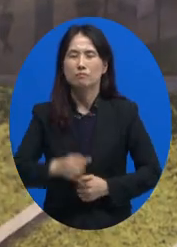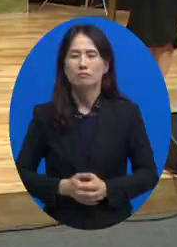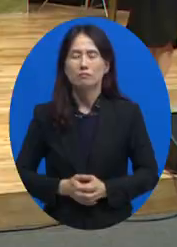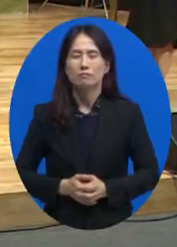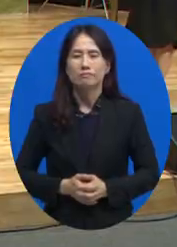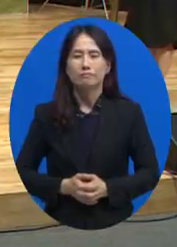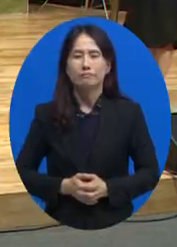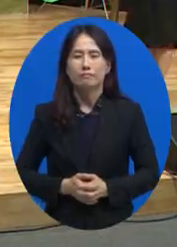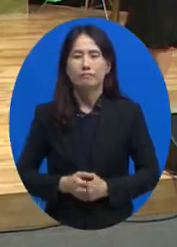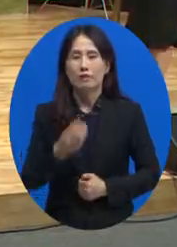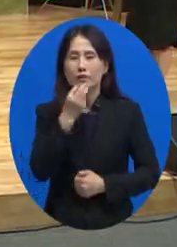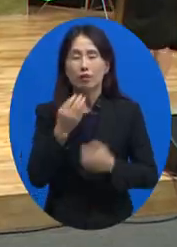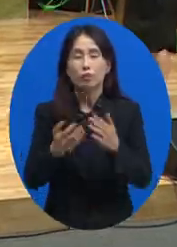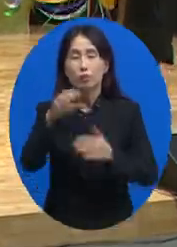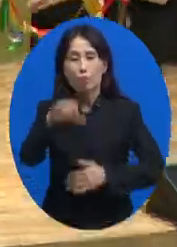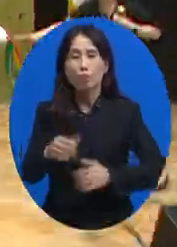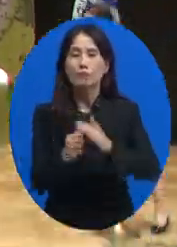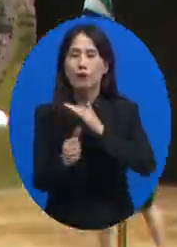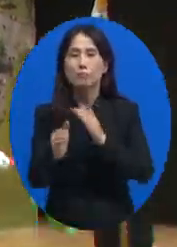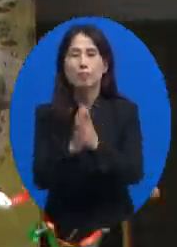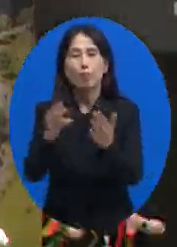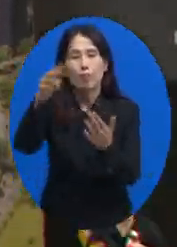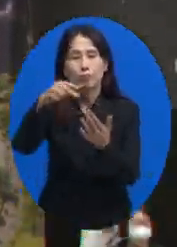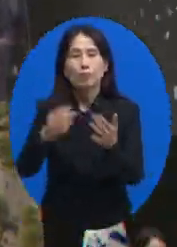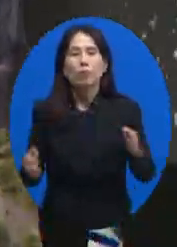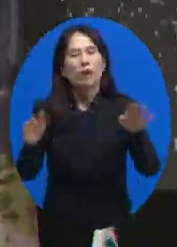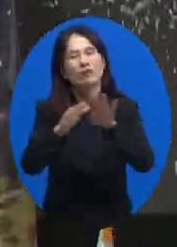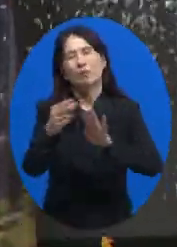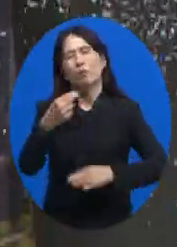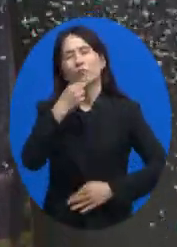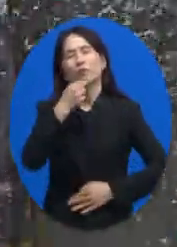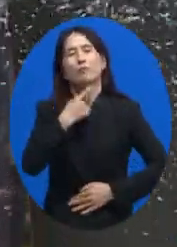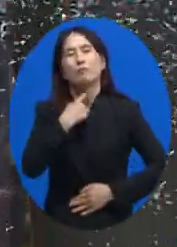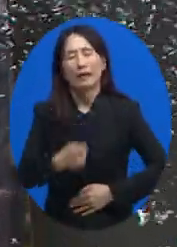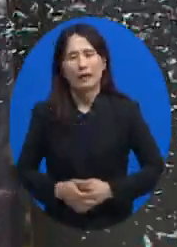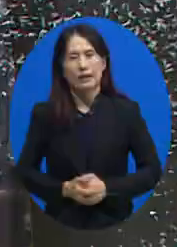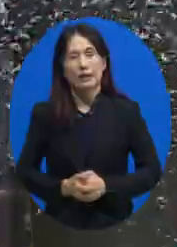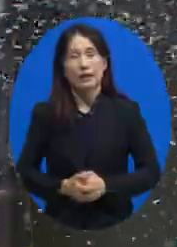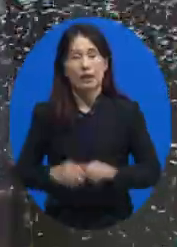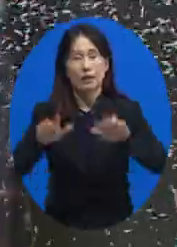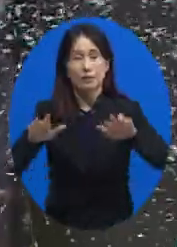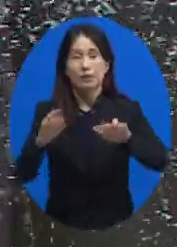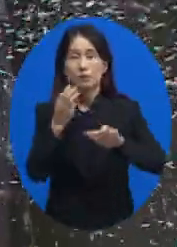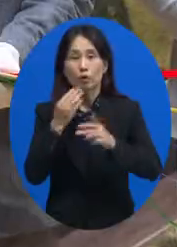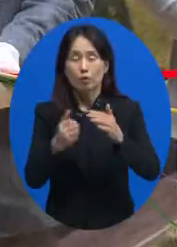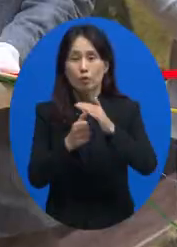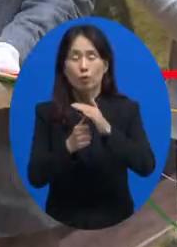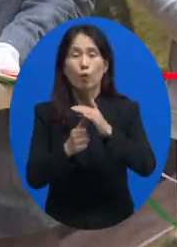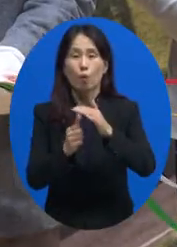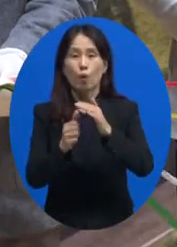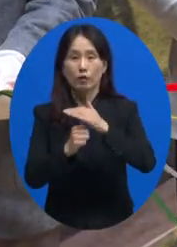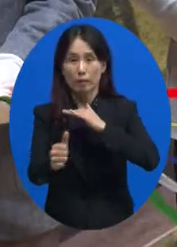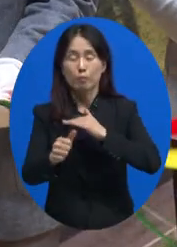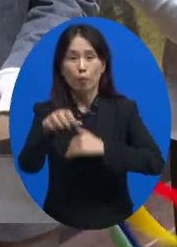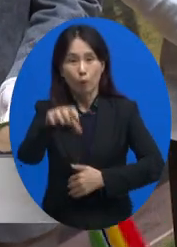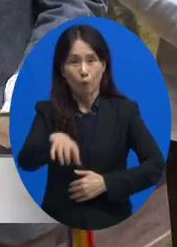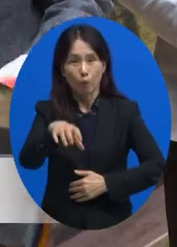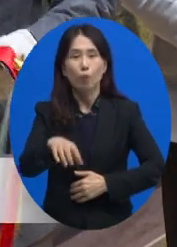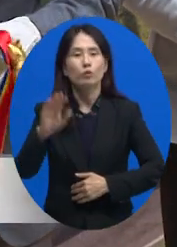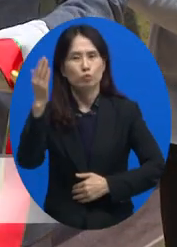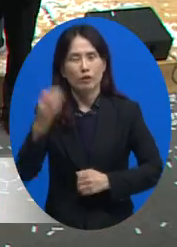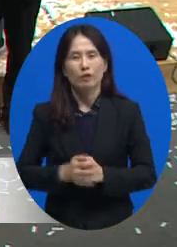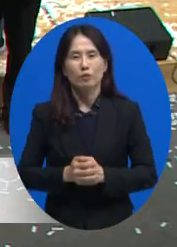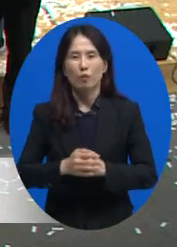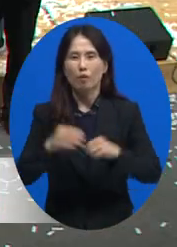좋겠습니다. 그동안 경기도엔 도를 대표할 만한 도서관이 없던 상황. 경기도서관은 도의 대표 도서관으로